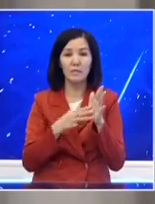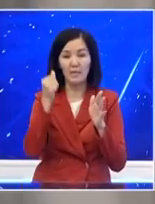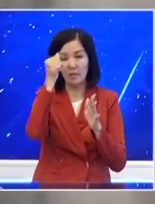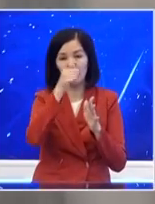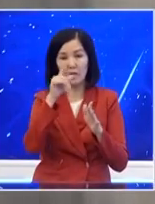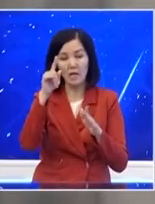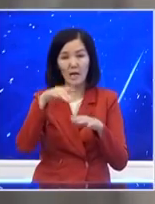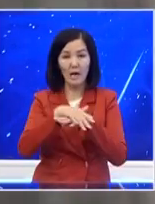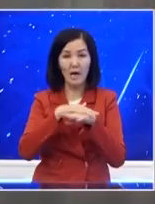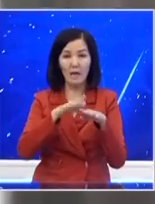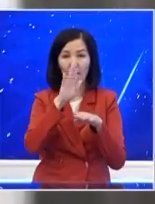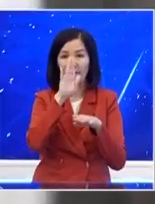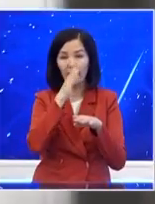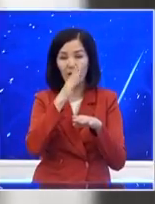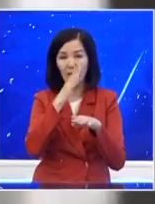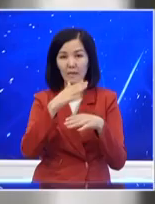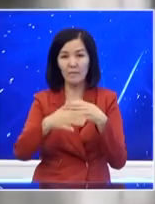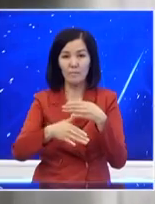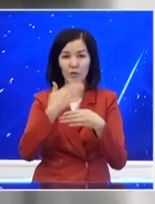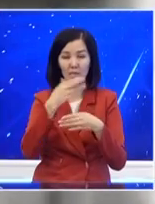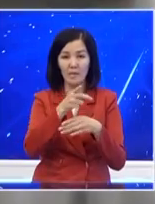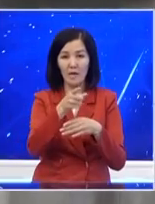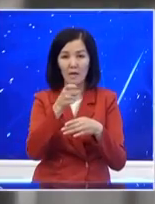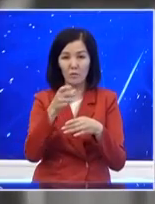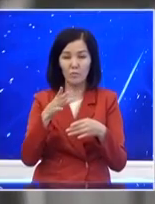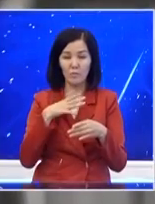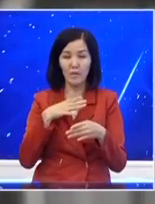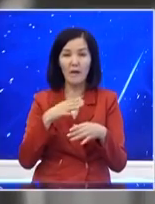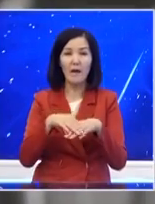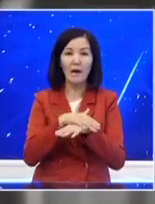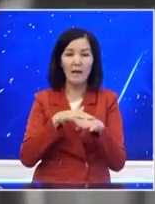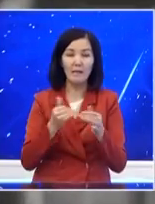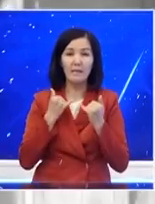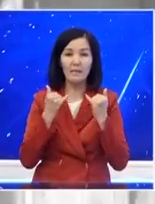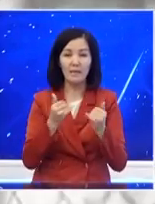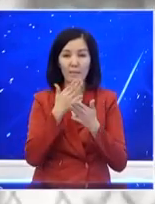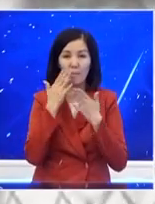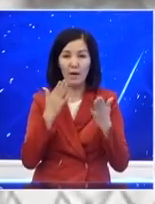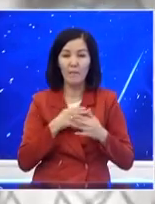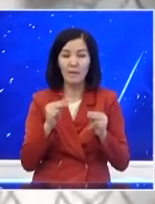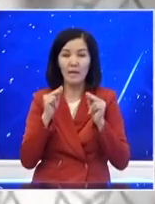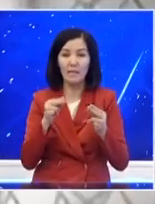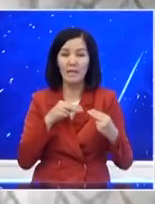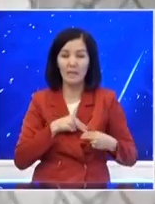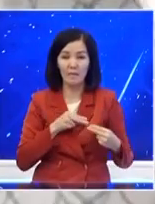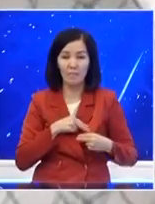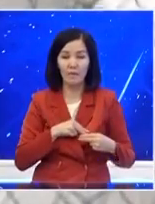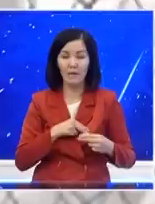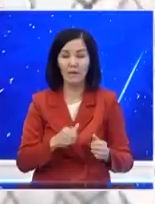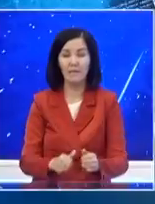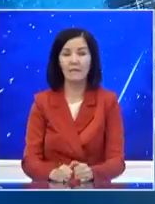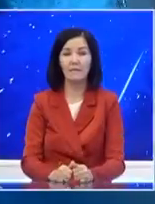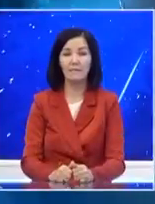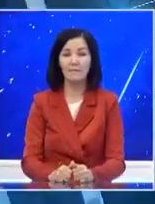халық жауы атанып, ату жазасына есілді. Жаланың негізгі себебі халқына деген шексіз махаббат пен адал еңбек екені айтпаса да